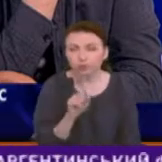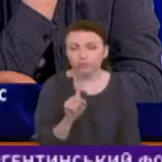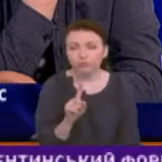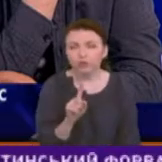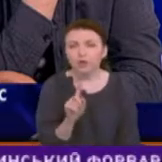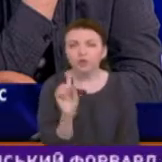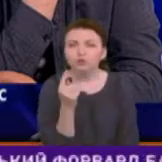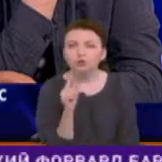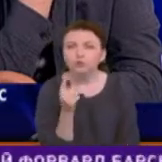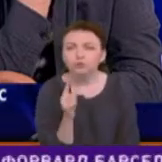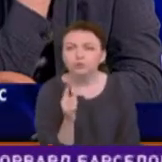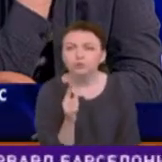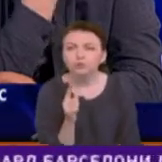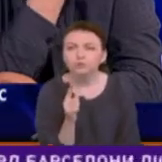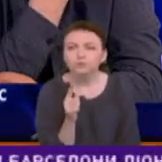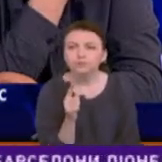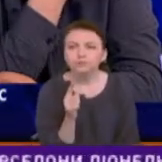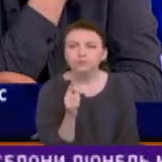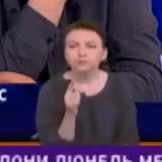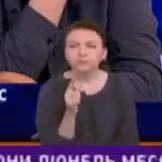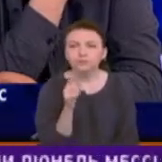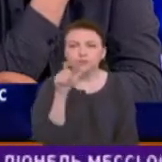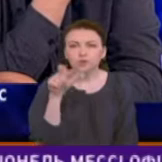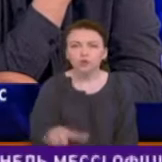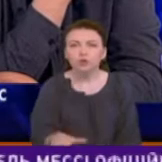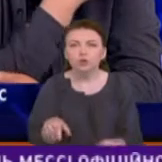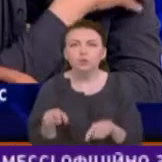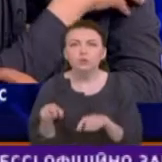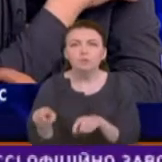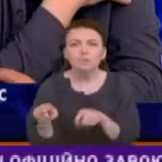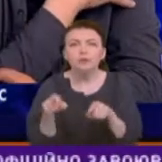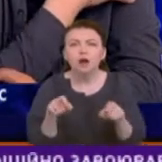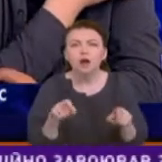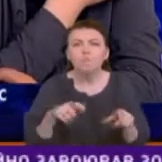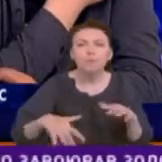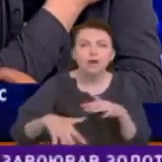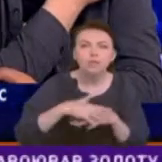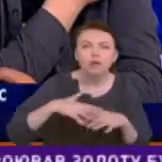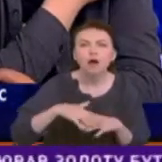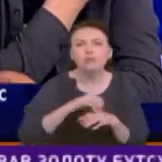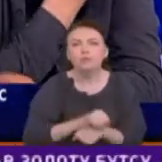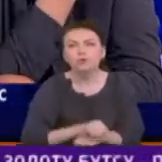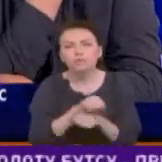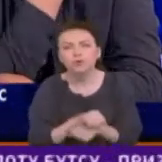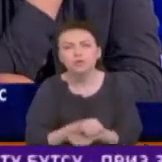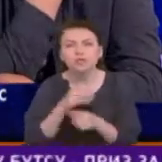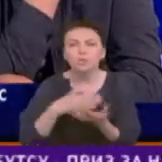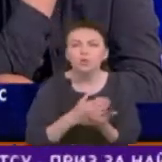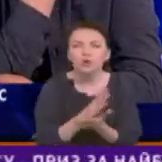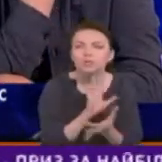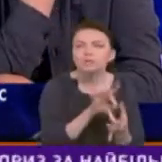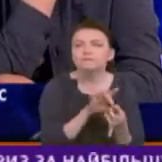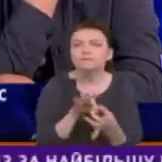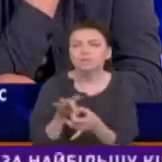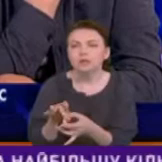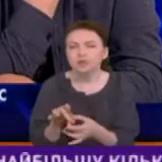ніхто, просто людина бігає по майданам, по революціям, за політиками? Я